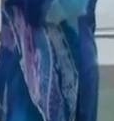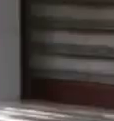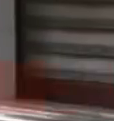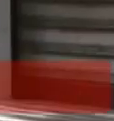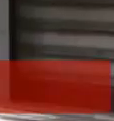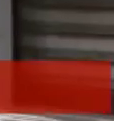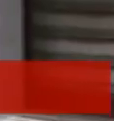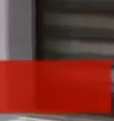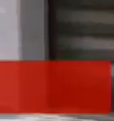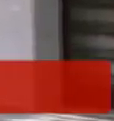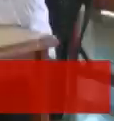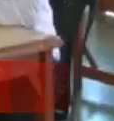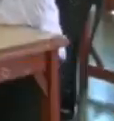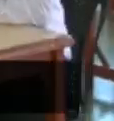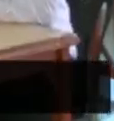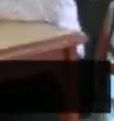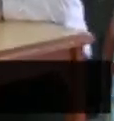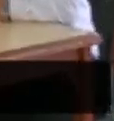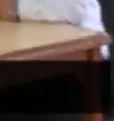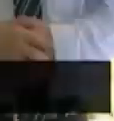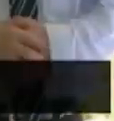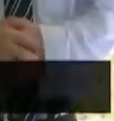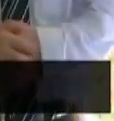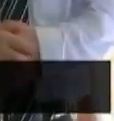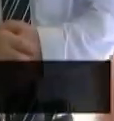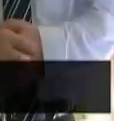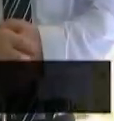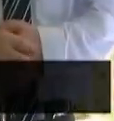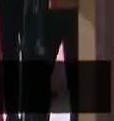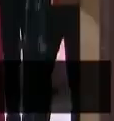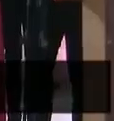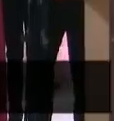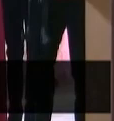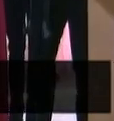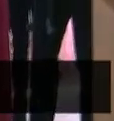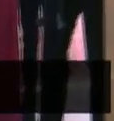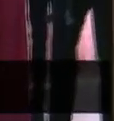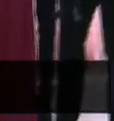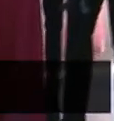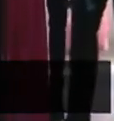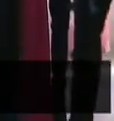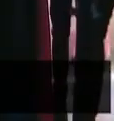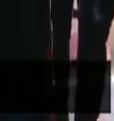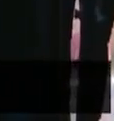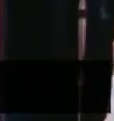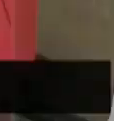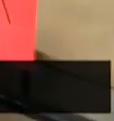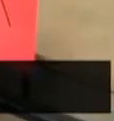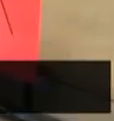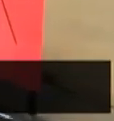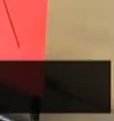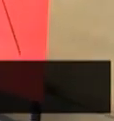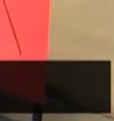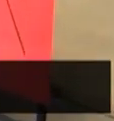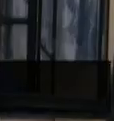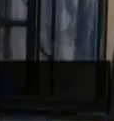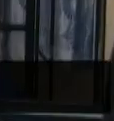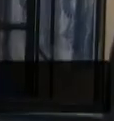kebenaran moca dalam slot ketika waktu rehat antara amalan abahabu jika sekolah dibuka selang